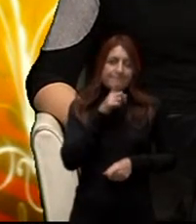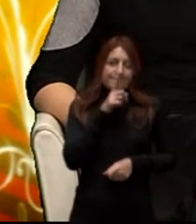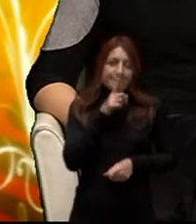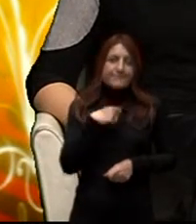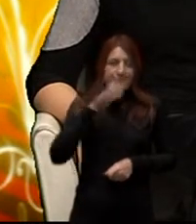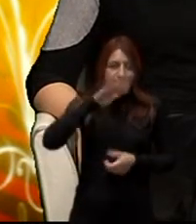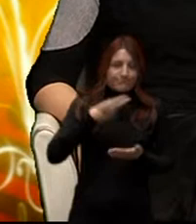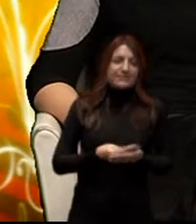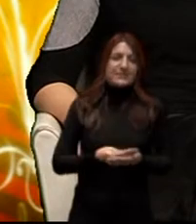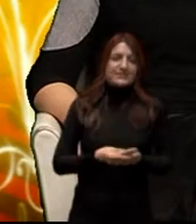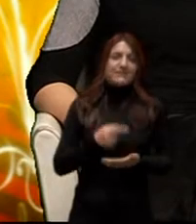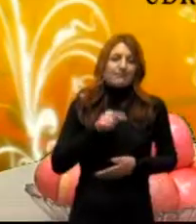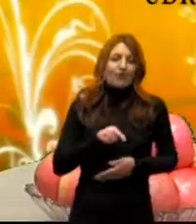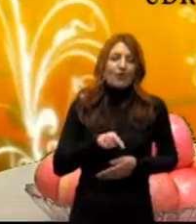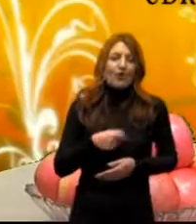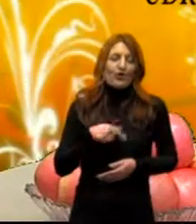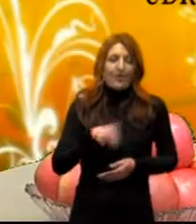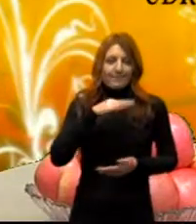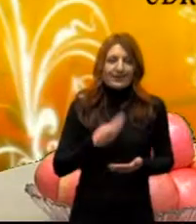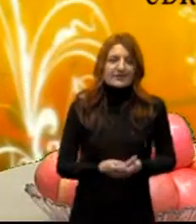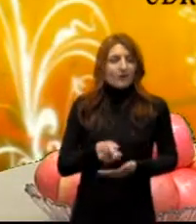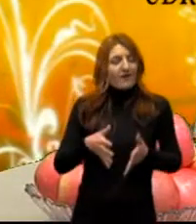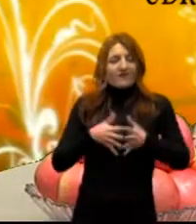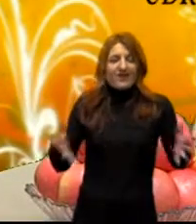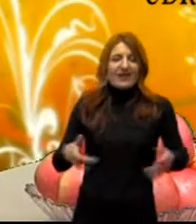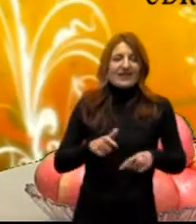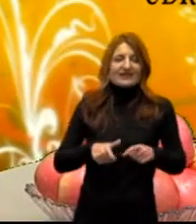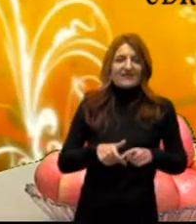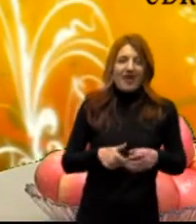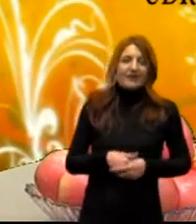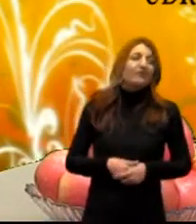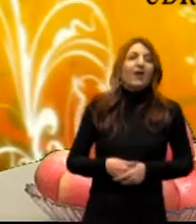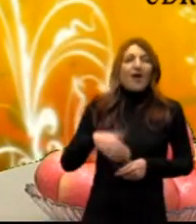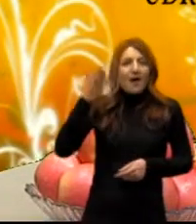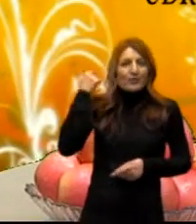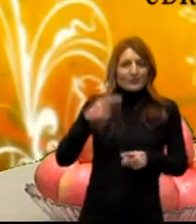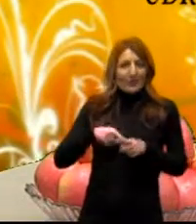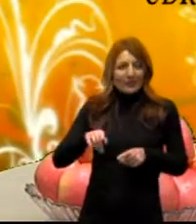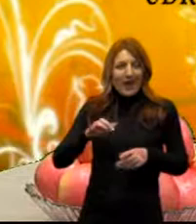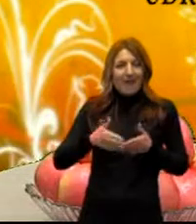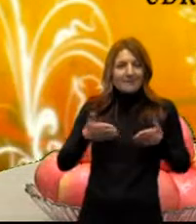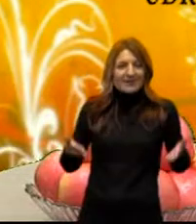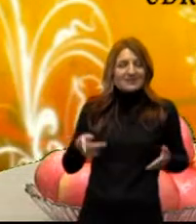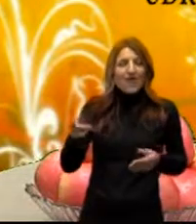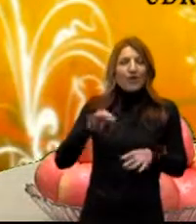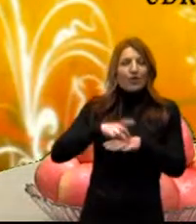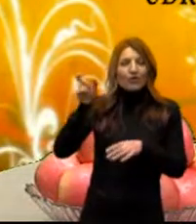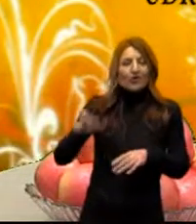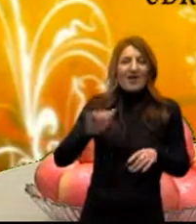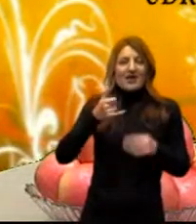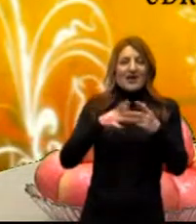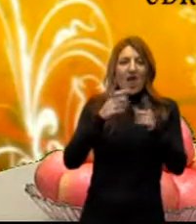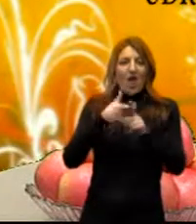moramo drugima. To je već onaj veliki korak. Pa tu je profesor Jakovljević u prošloj emisiji rekao, naša glava,